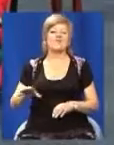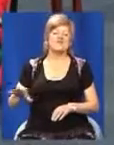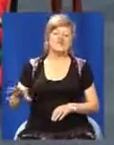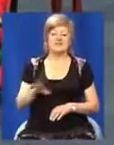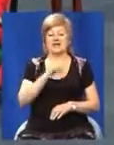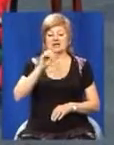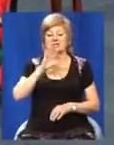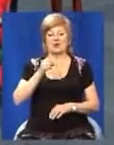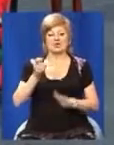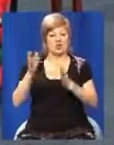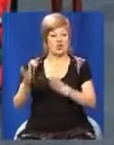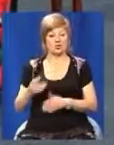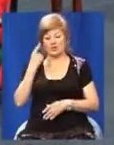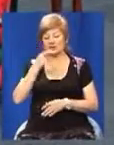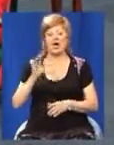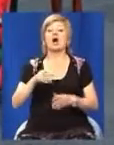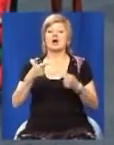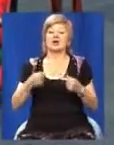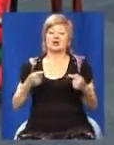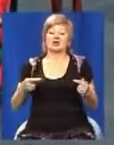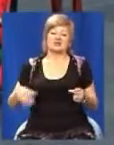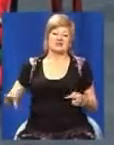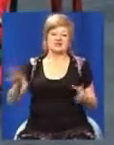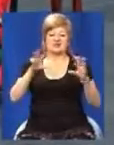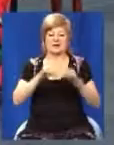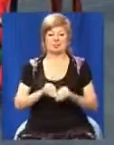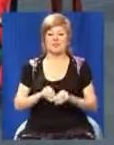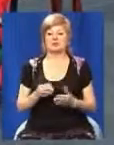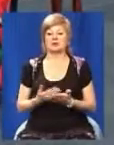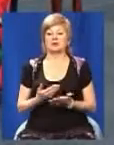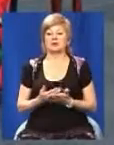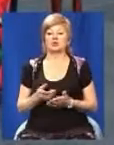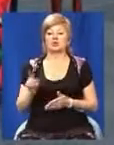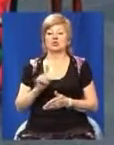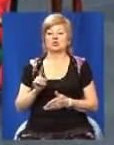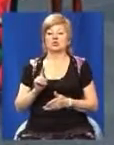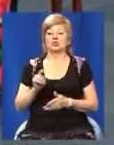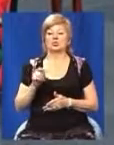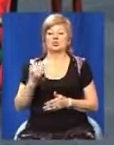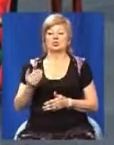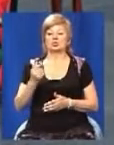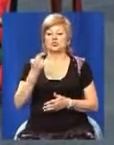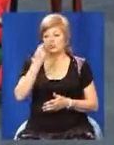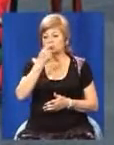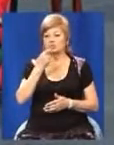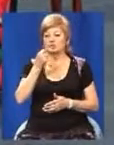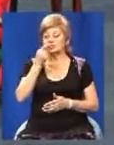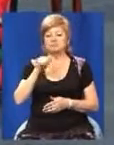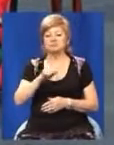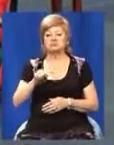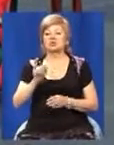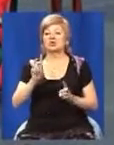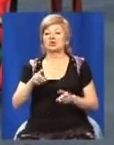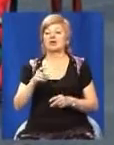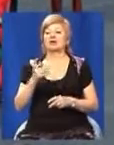Не про якусь окрему, а тільки про всіх разом. Ну, наприклад, про те, що у них відбиток носа такий самий унікальний, як у